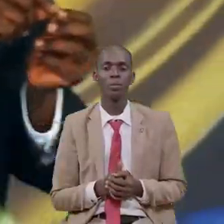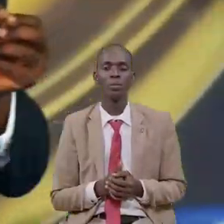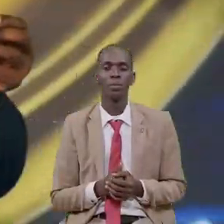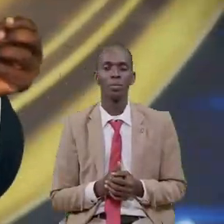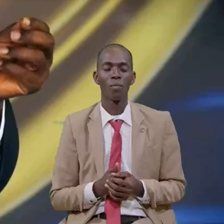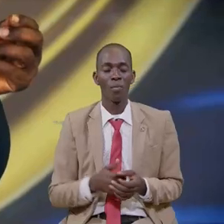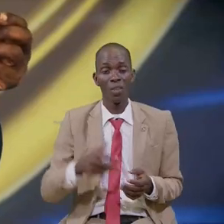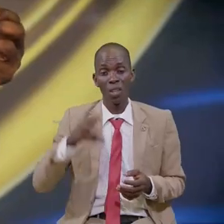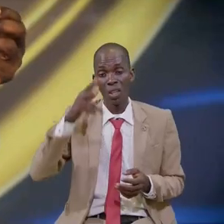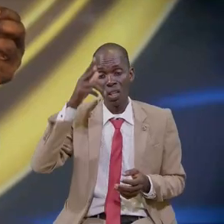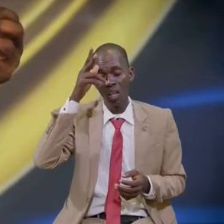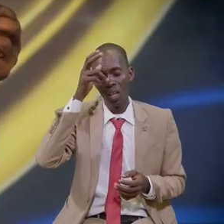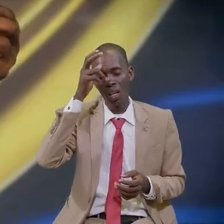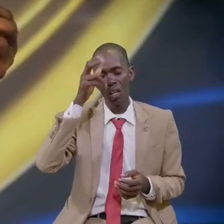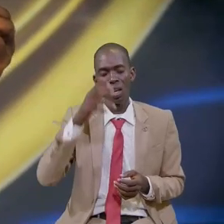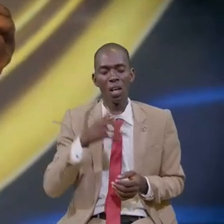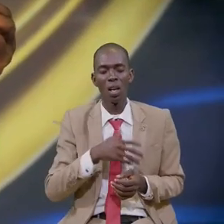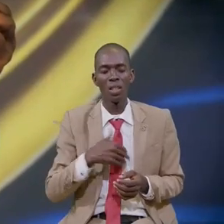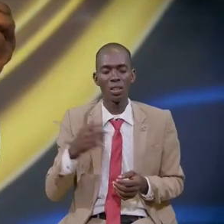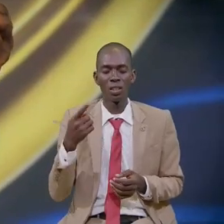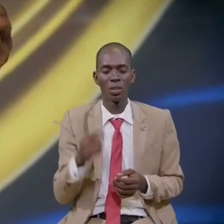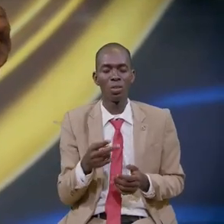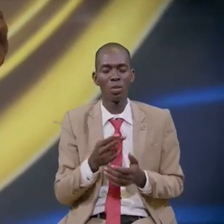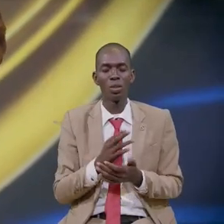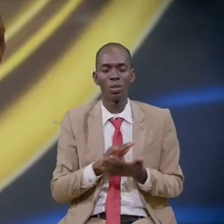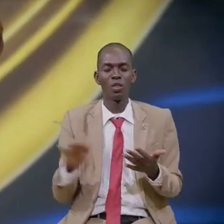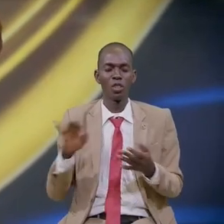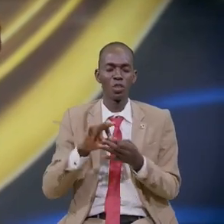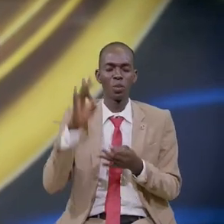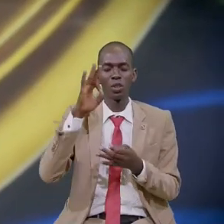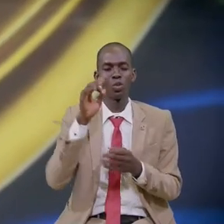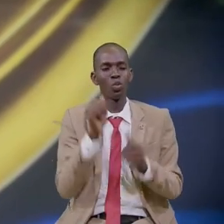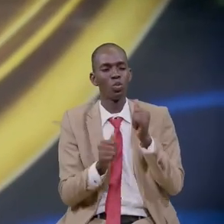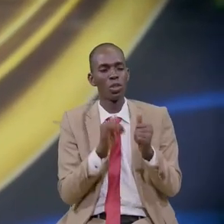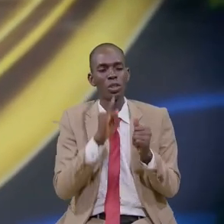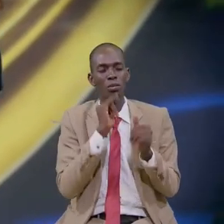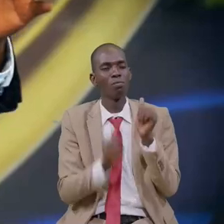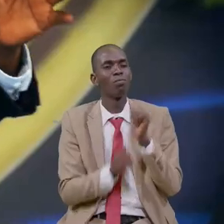Satan et le Saint-Esprit, lequel est plus grand?